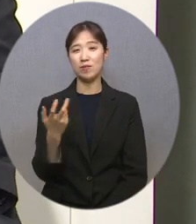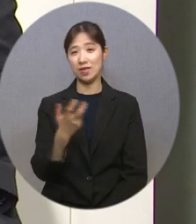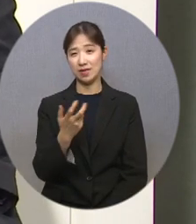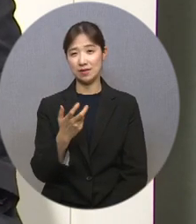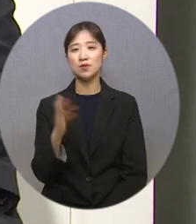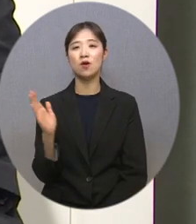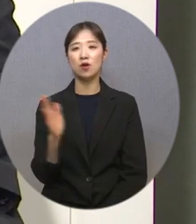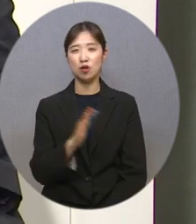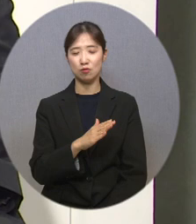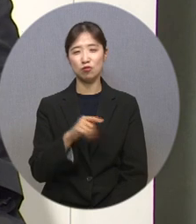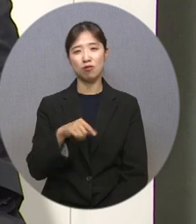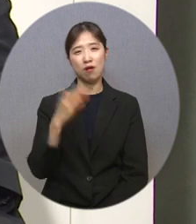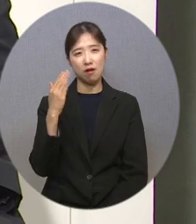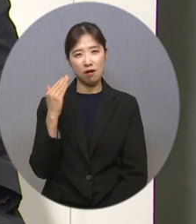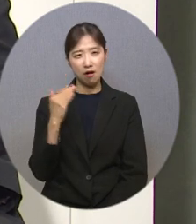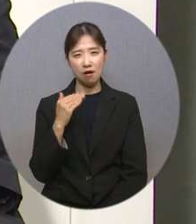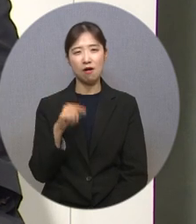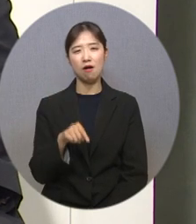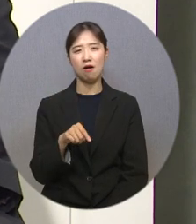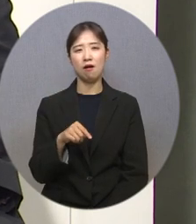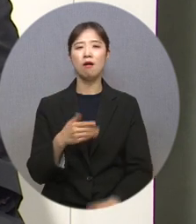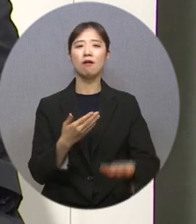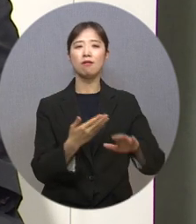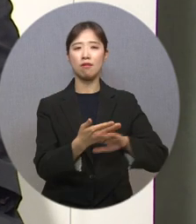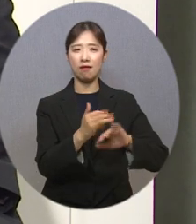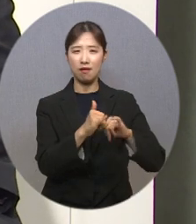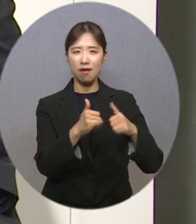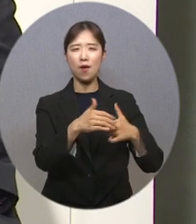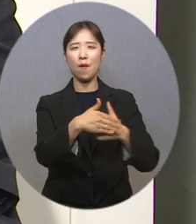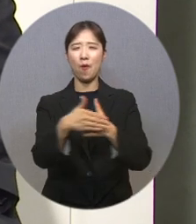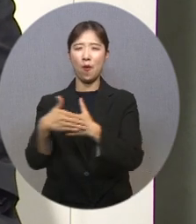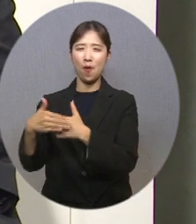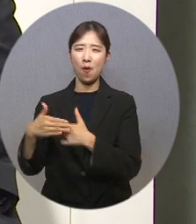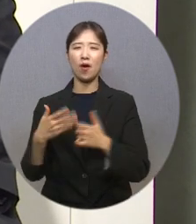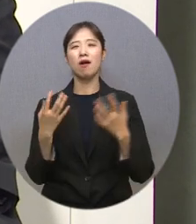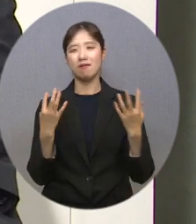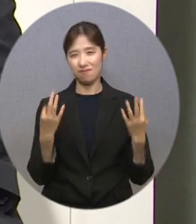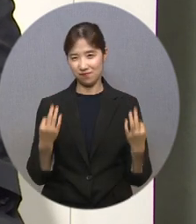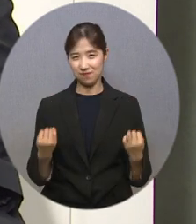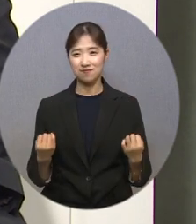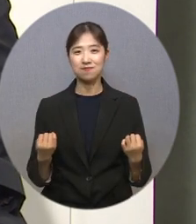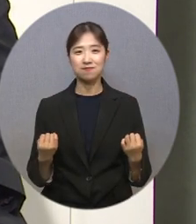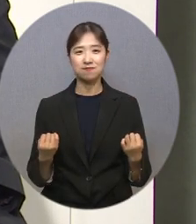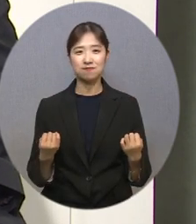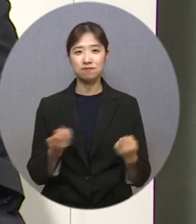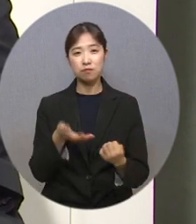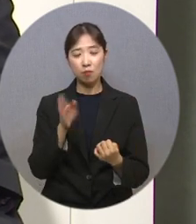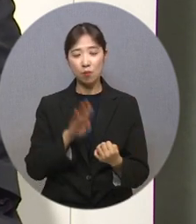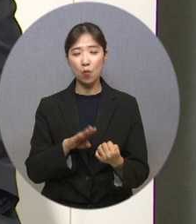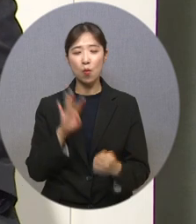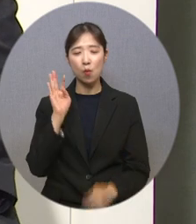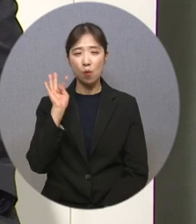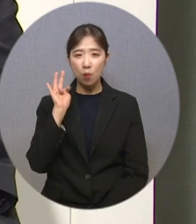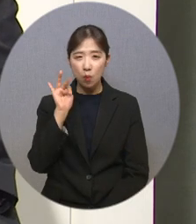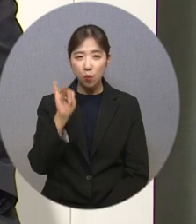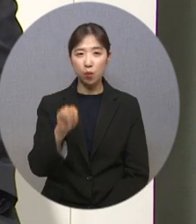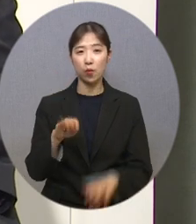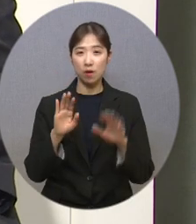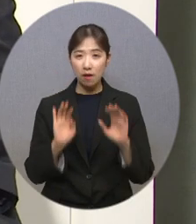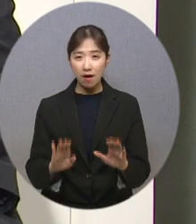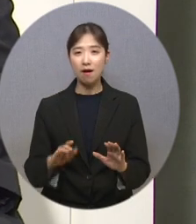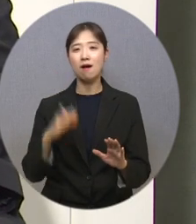70년대부터 우리가 남의 도움을 많이 받아온 나라입니다. 그런데 언제부턴가는 이제